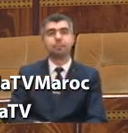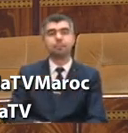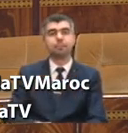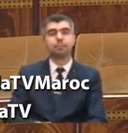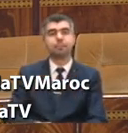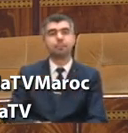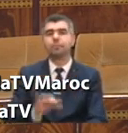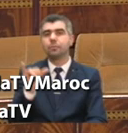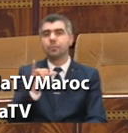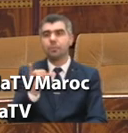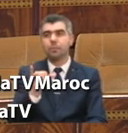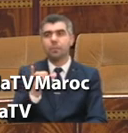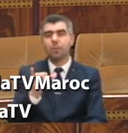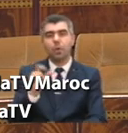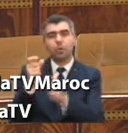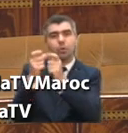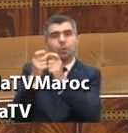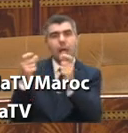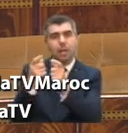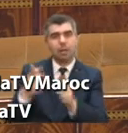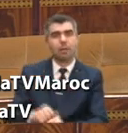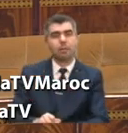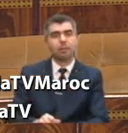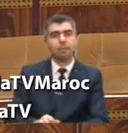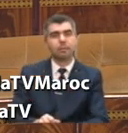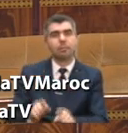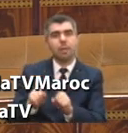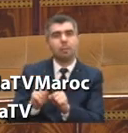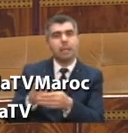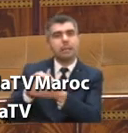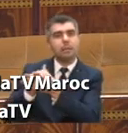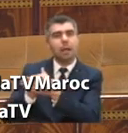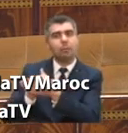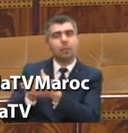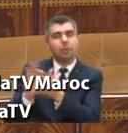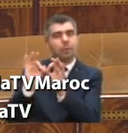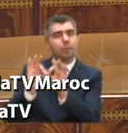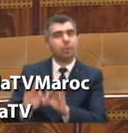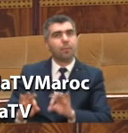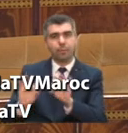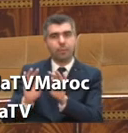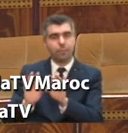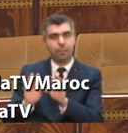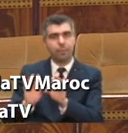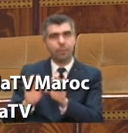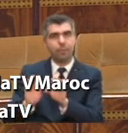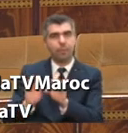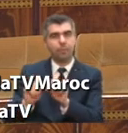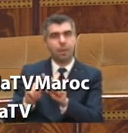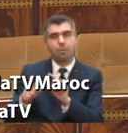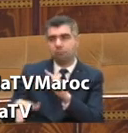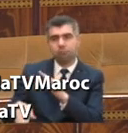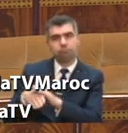مع المقاولات التي لم تراعي البعد التضامني الذي تقتضيه المرحلة وقامت